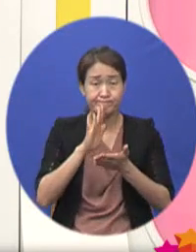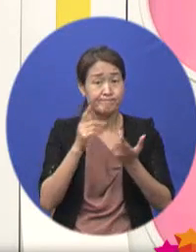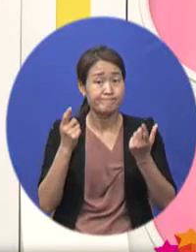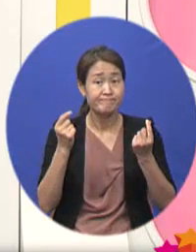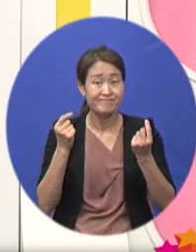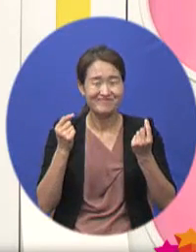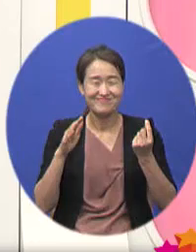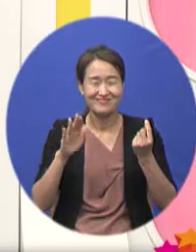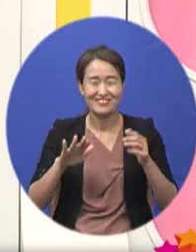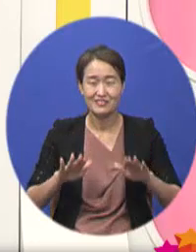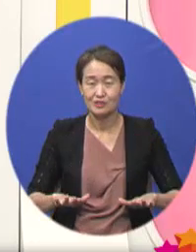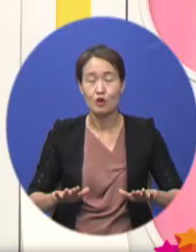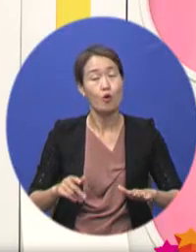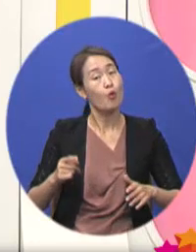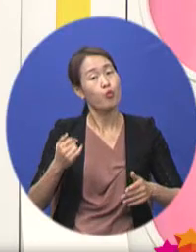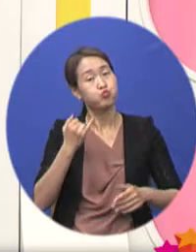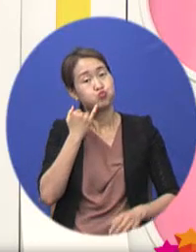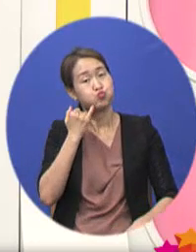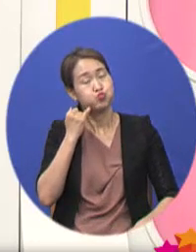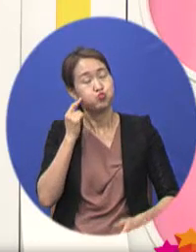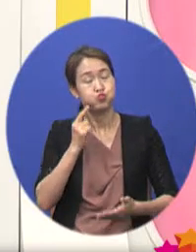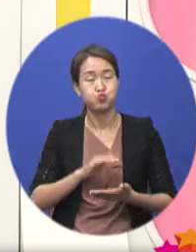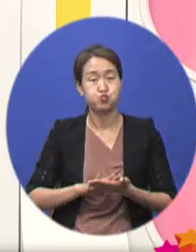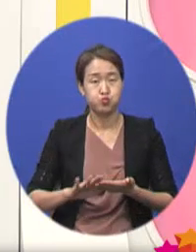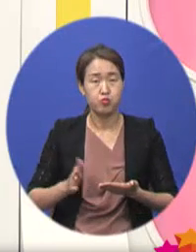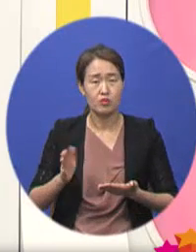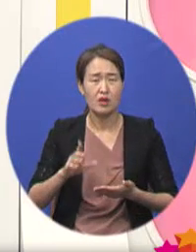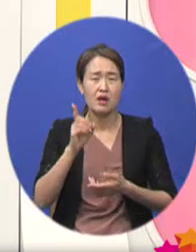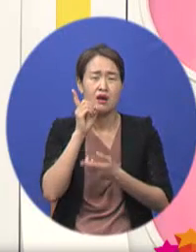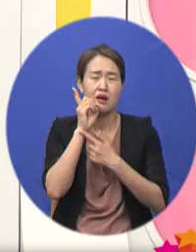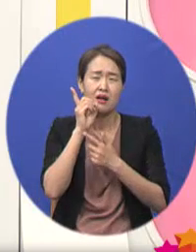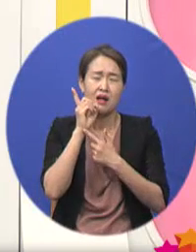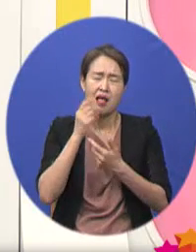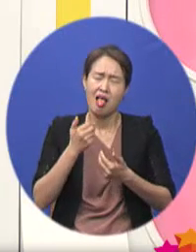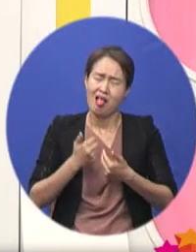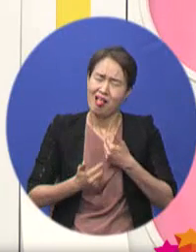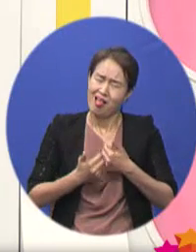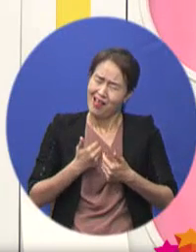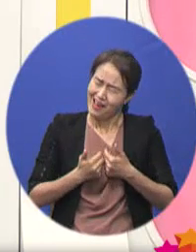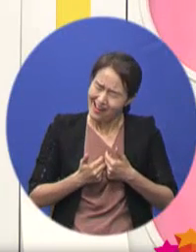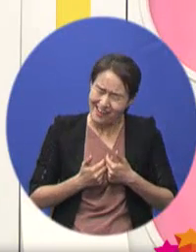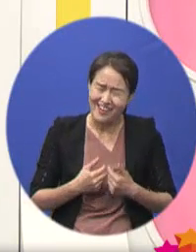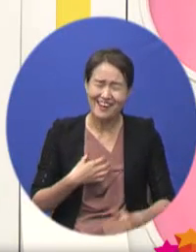네. 지금은 좀 선선해요. 근데 핸드폰이라 이거 잘